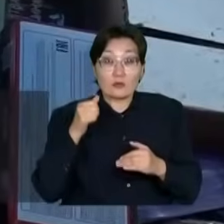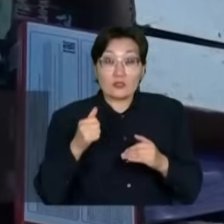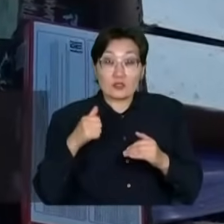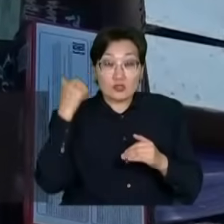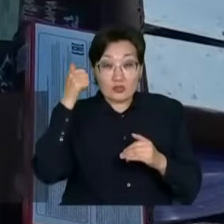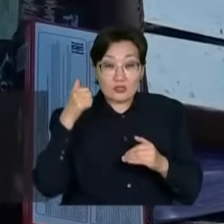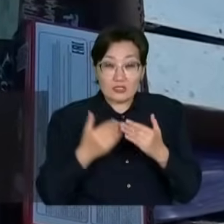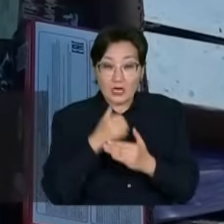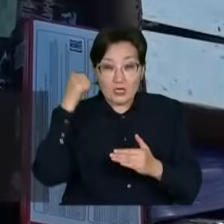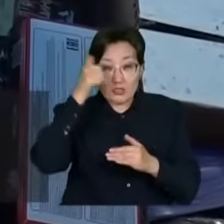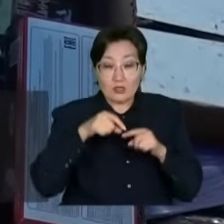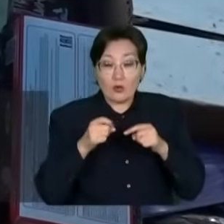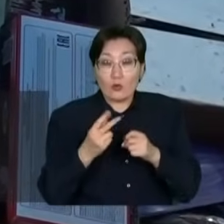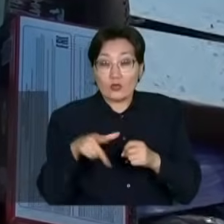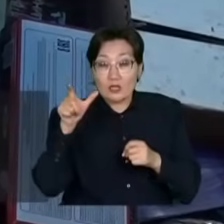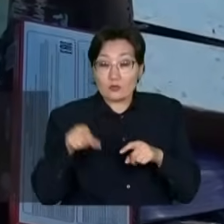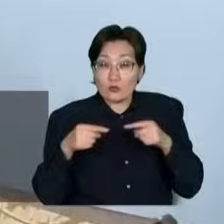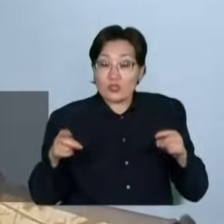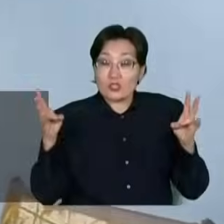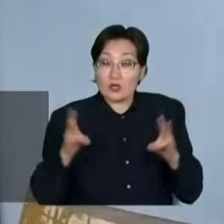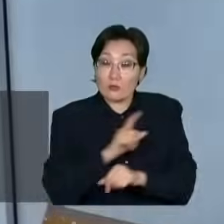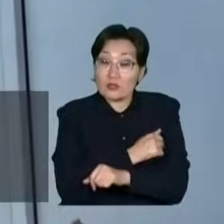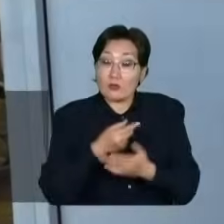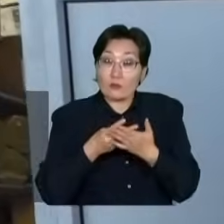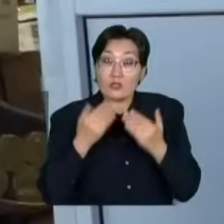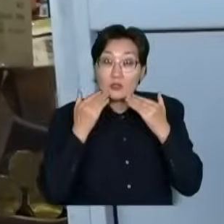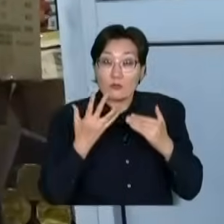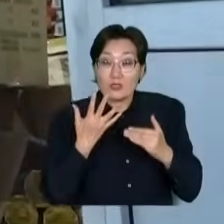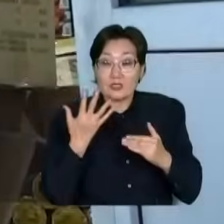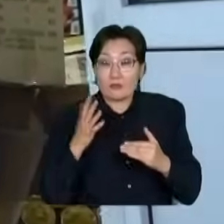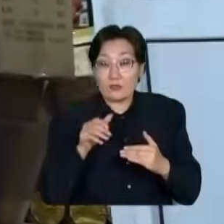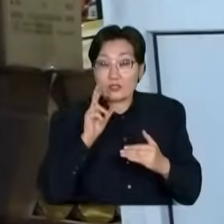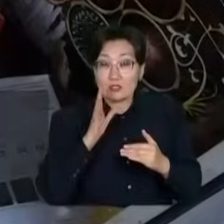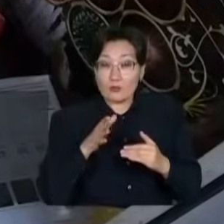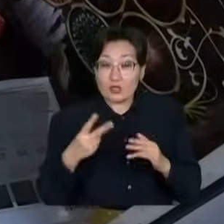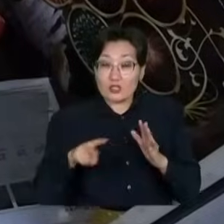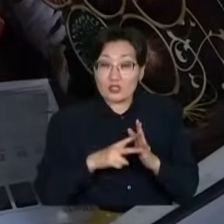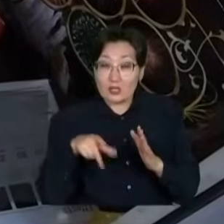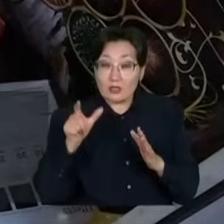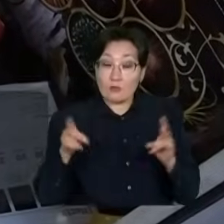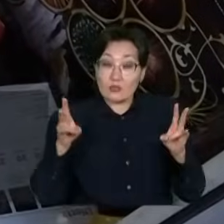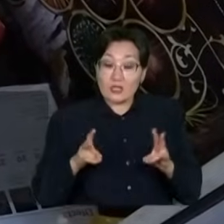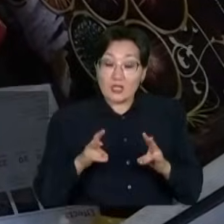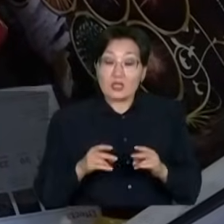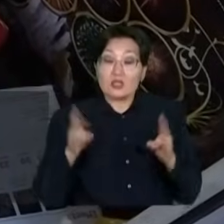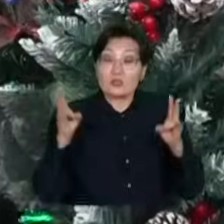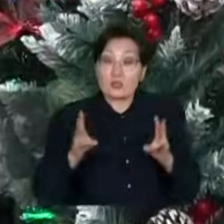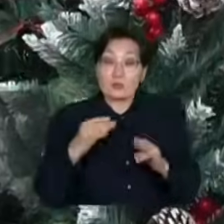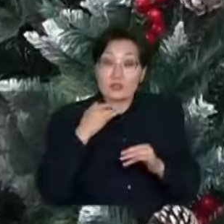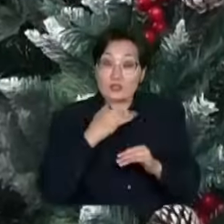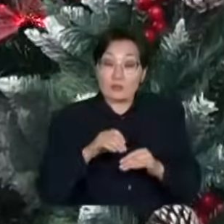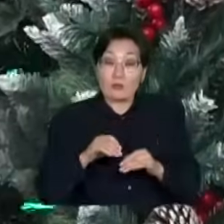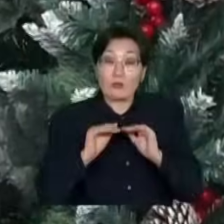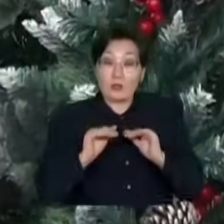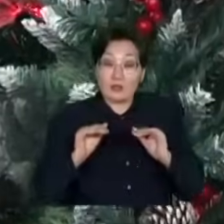шашудан 13 адам әртүрлі дене жарақатымен ауруханаға түскен. Соңғы 5 жылда 47 азамат зардап шеккен. Өкініштісі, жарақат алғандардың дені